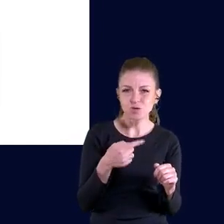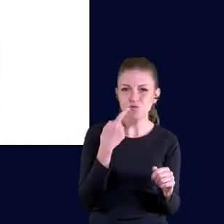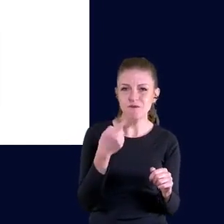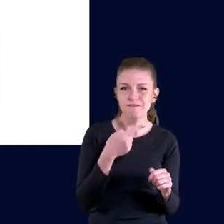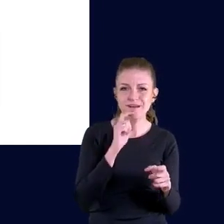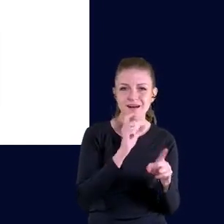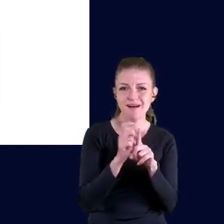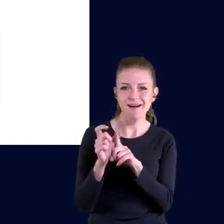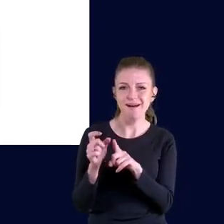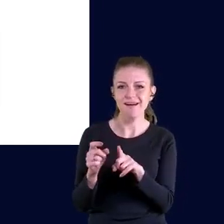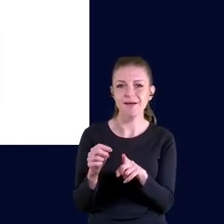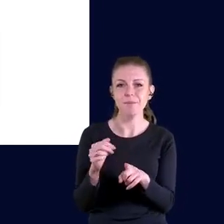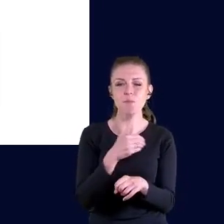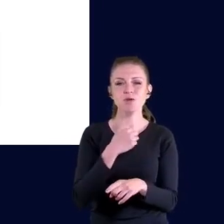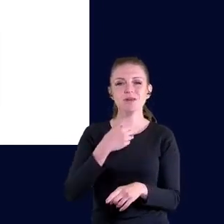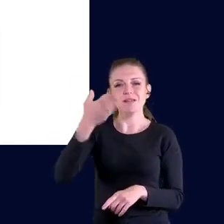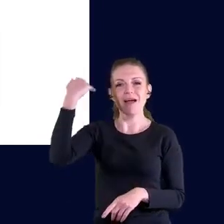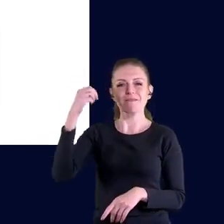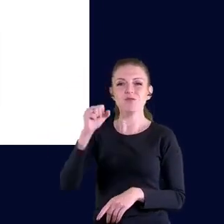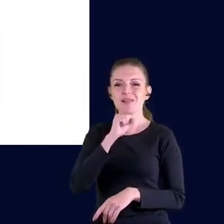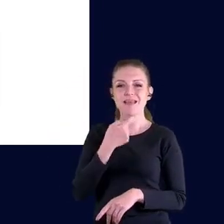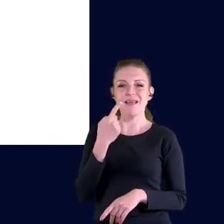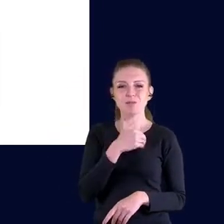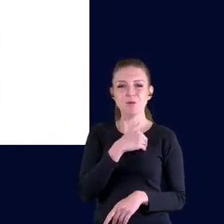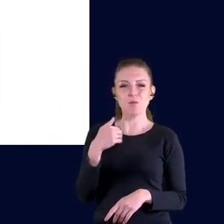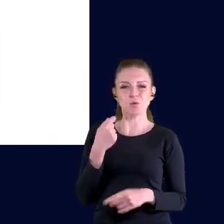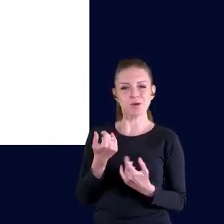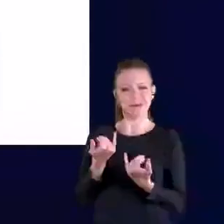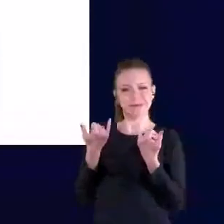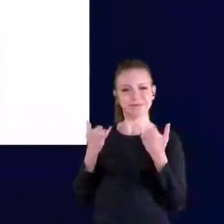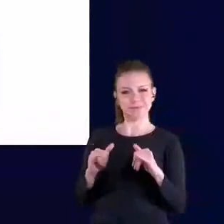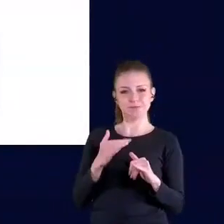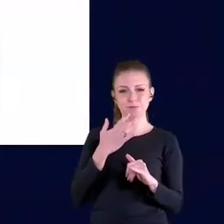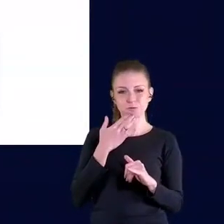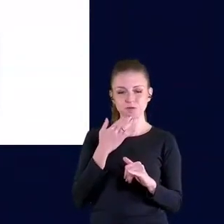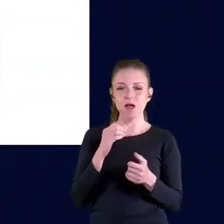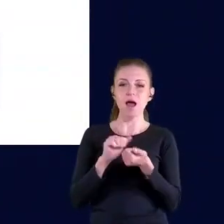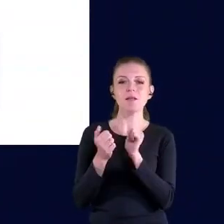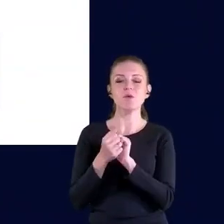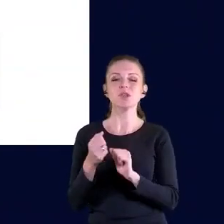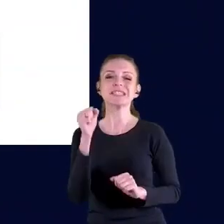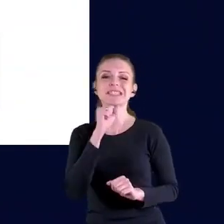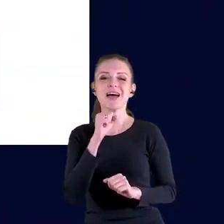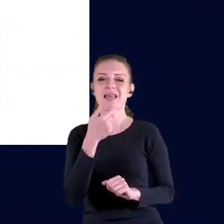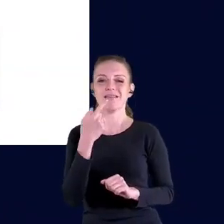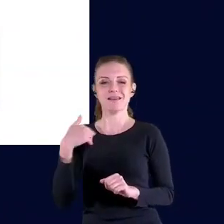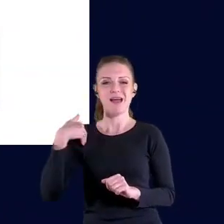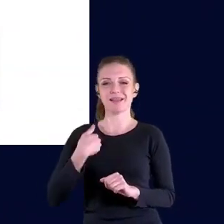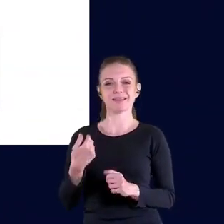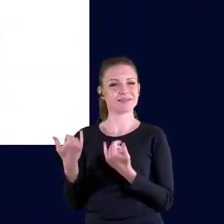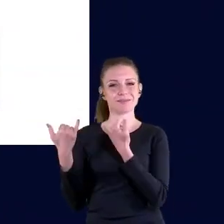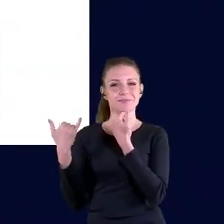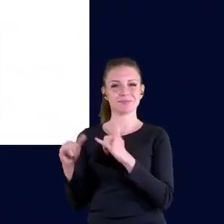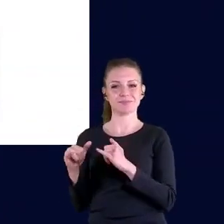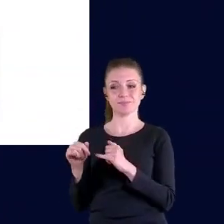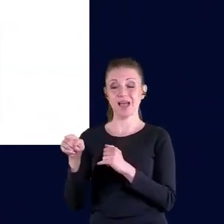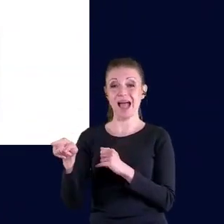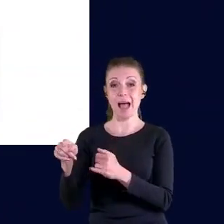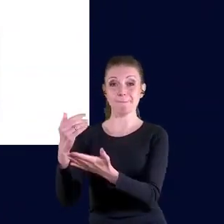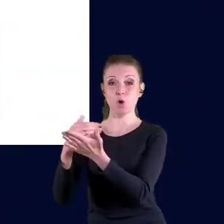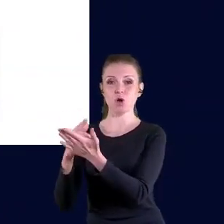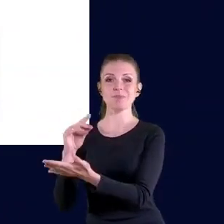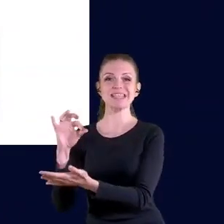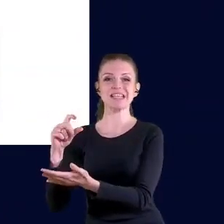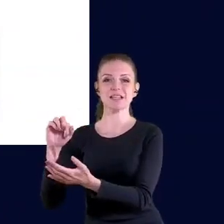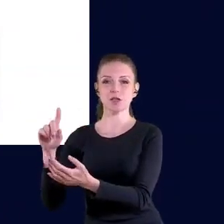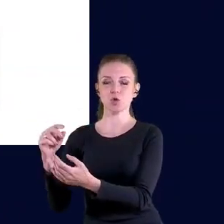fragmentu który tutaj wykorzystywał był język staroangielski i niektóre słowa